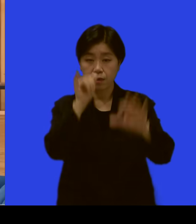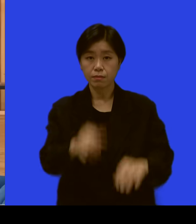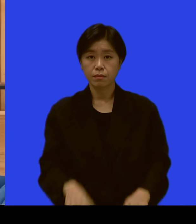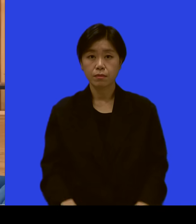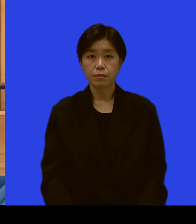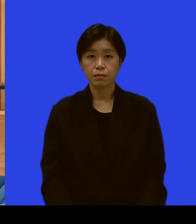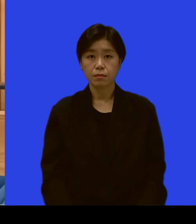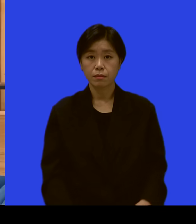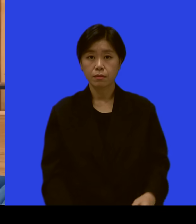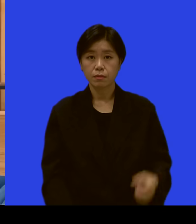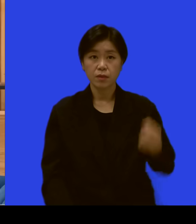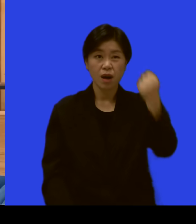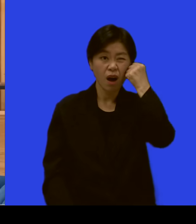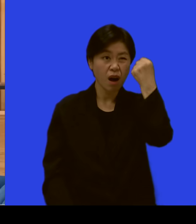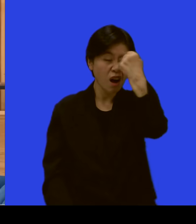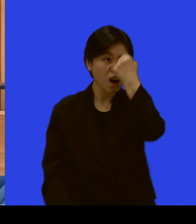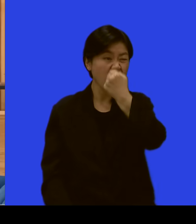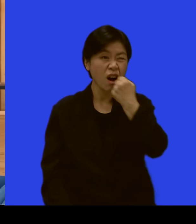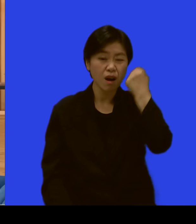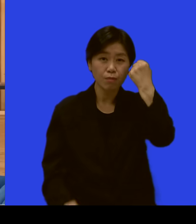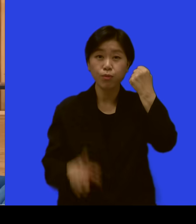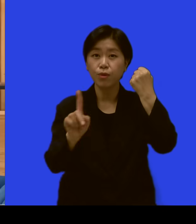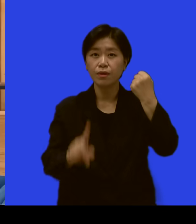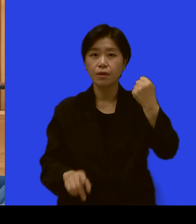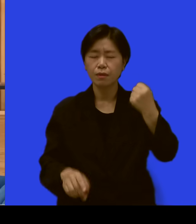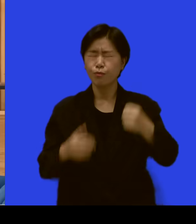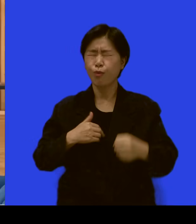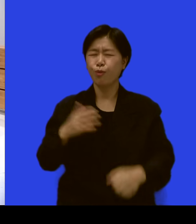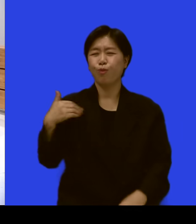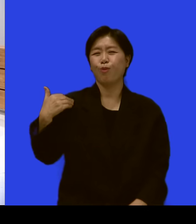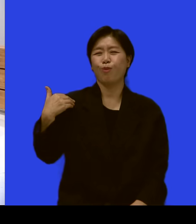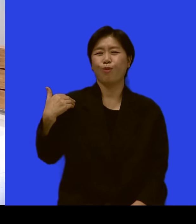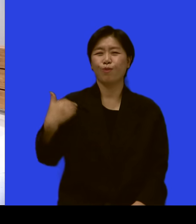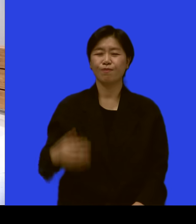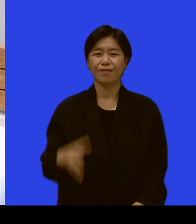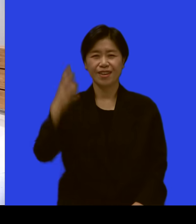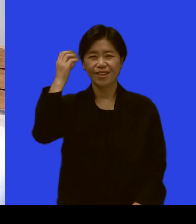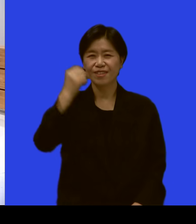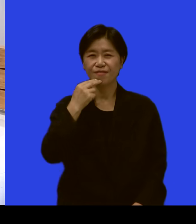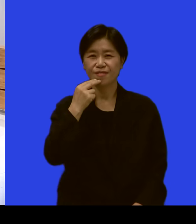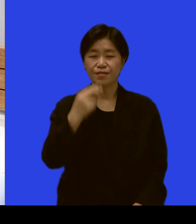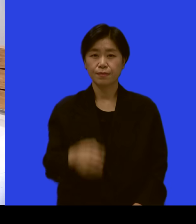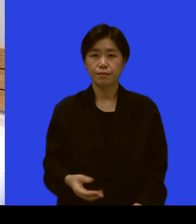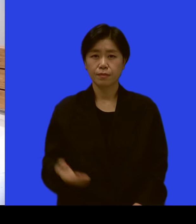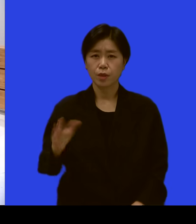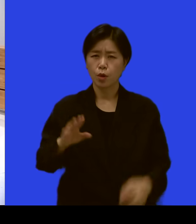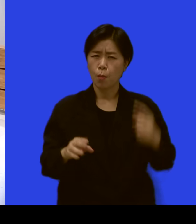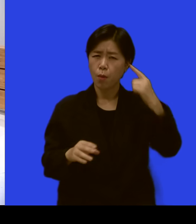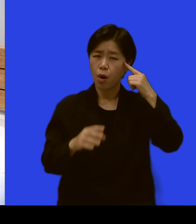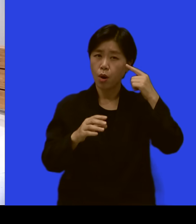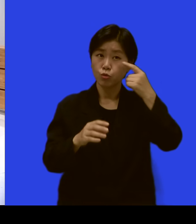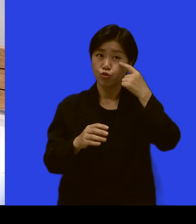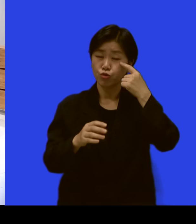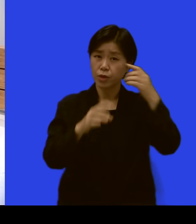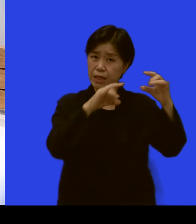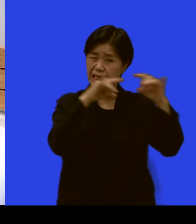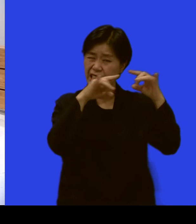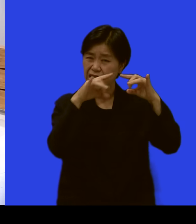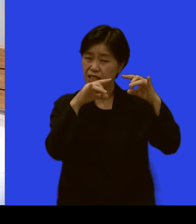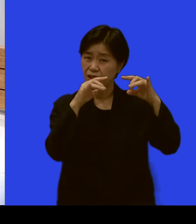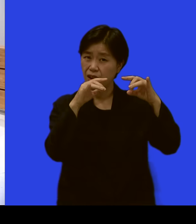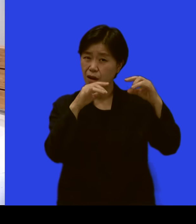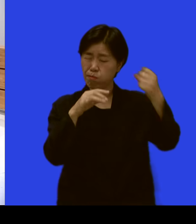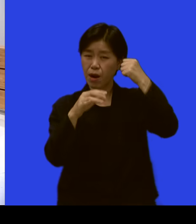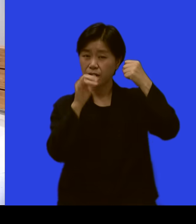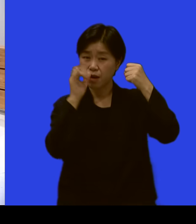때리면 어디를 맞았는지. 저도 이제 번쩍해가지고 기억이 잘 안 나는데 이제 한 어디 2주, 뭐 3주 이게 네. 신경을 살짝 건드리면서 좋아졌나? 어떻게 된 거지? 그래서